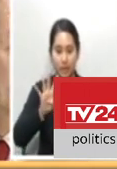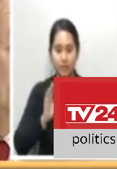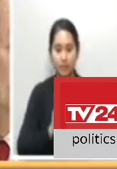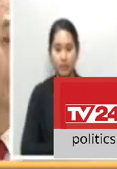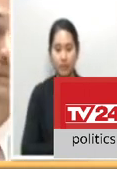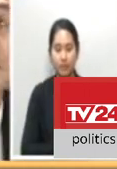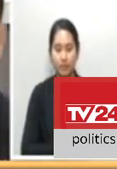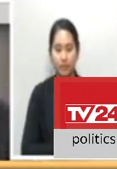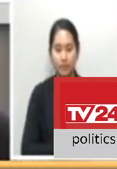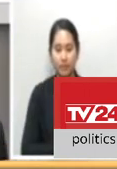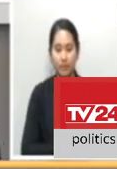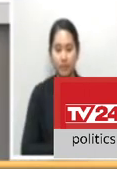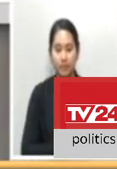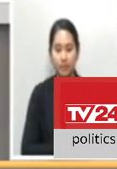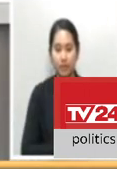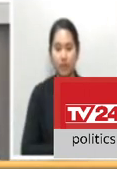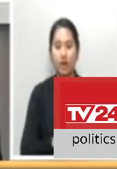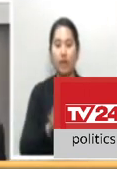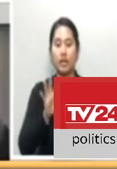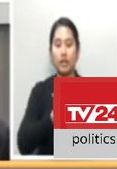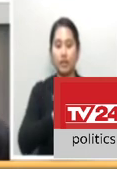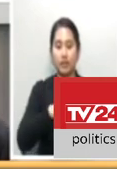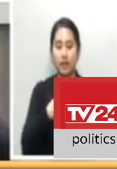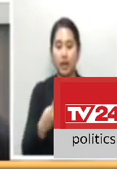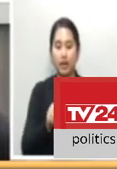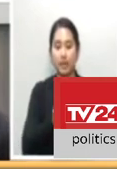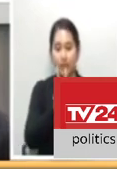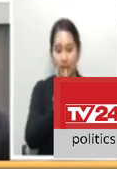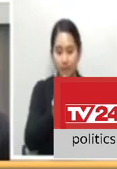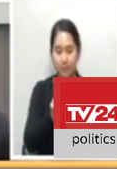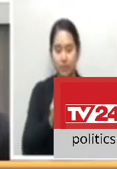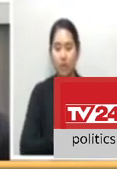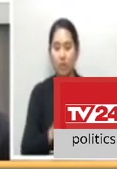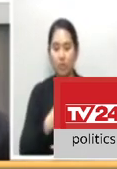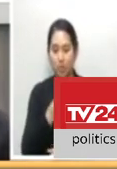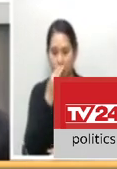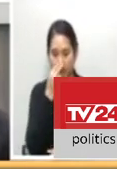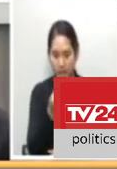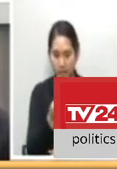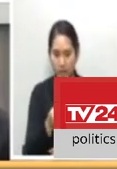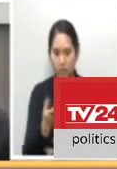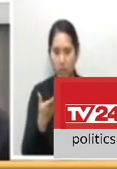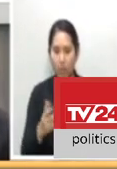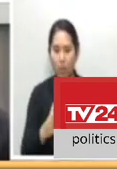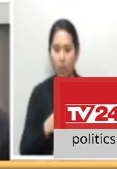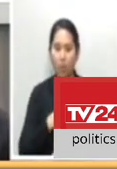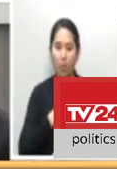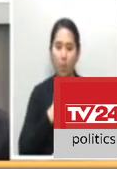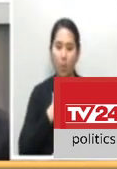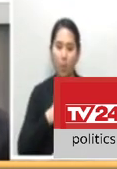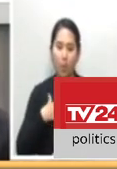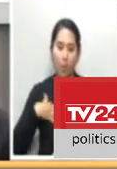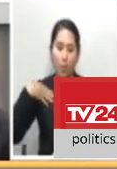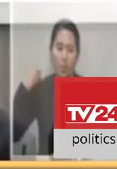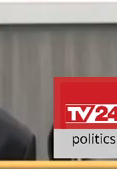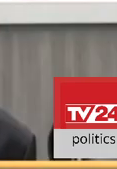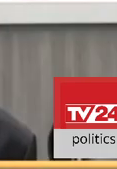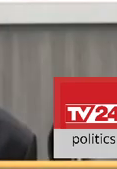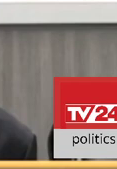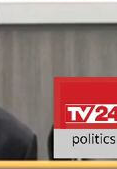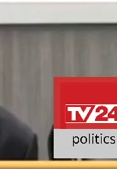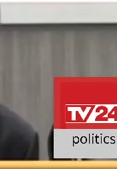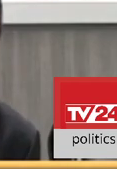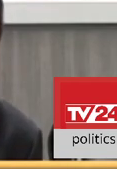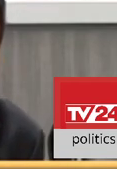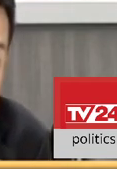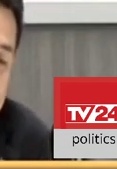24ตารางที่3ขีด24นะครับเห็นแล้วผมโอ้ไม่สบายใจเลยนะครับนั่นหม